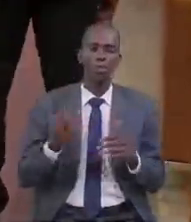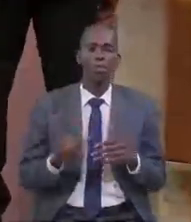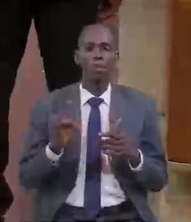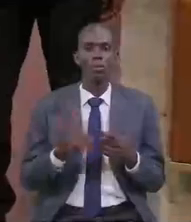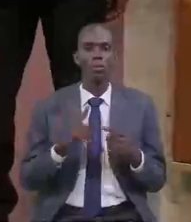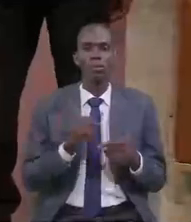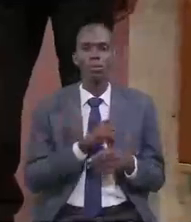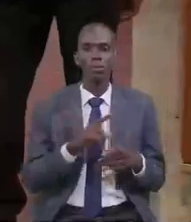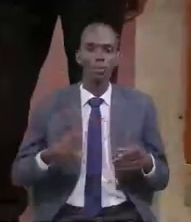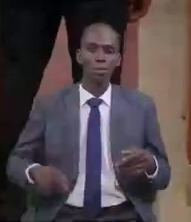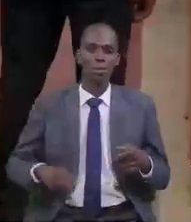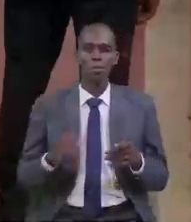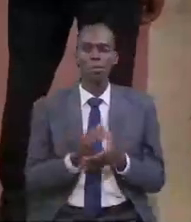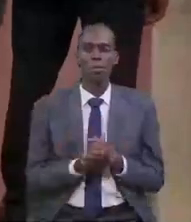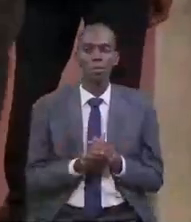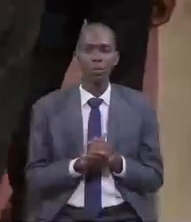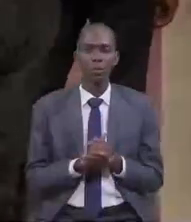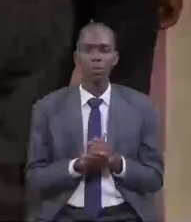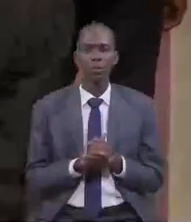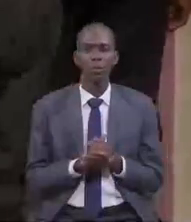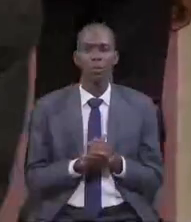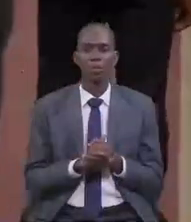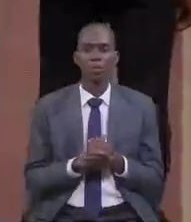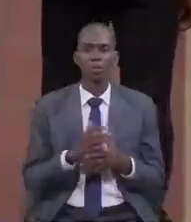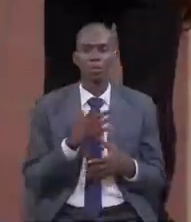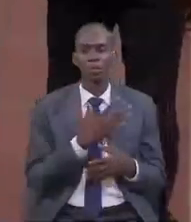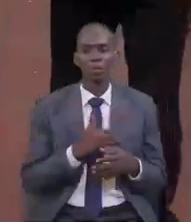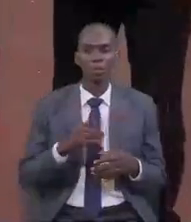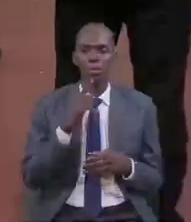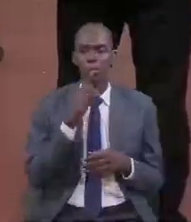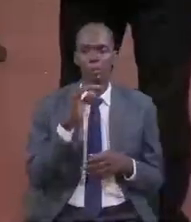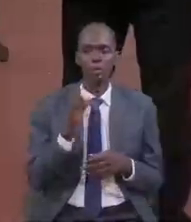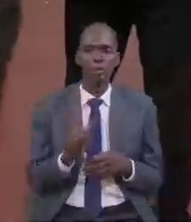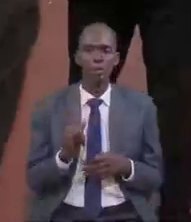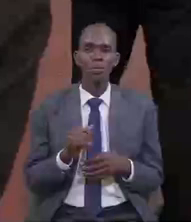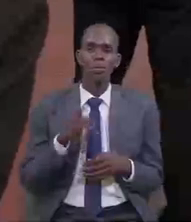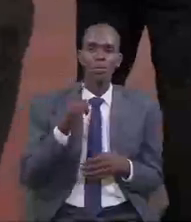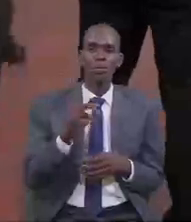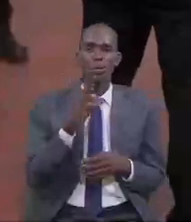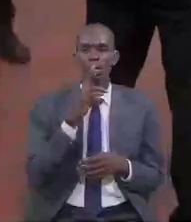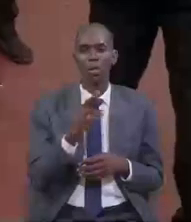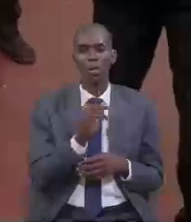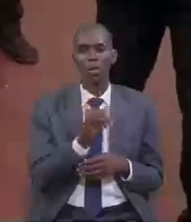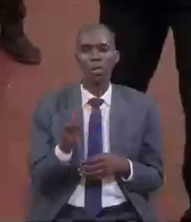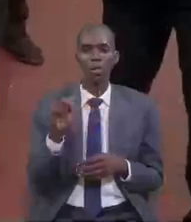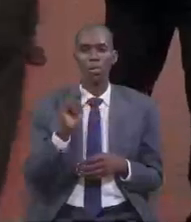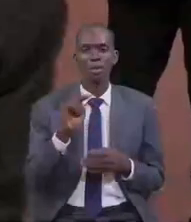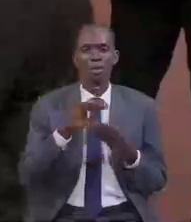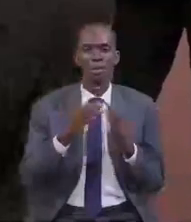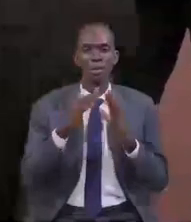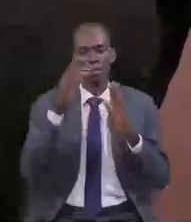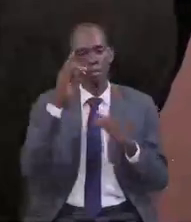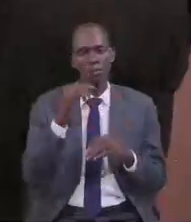au Seigneur. Et en véritablement, tu es un Nazaréen.